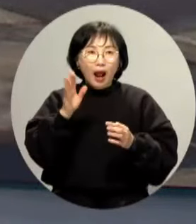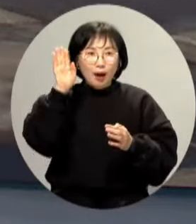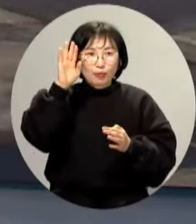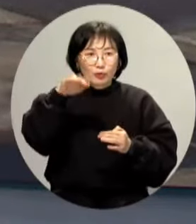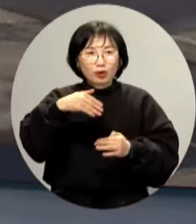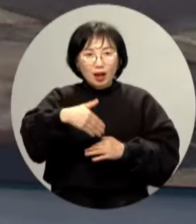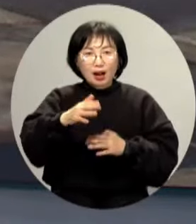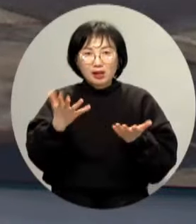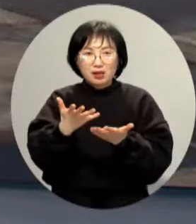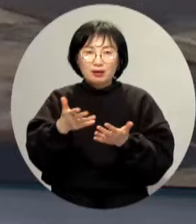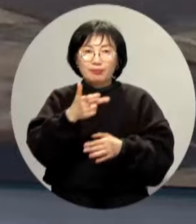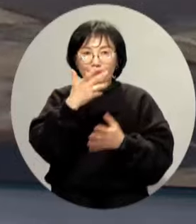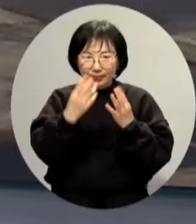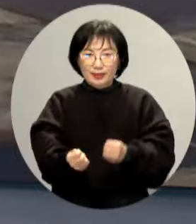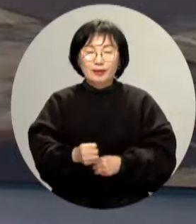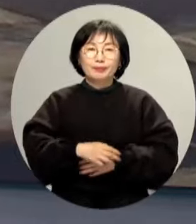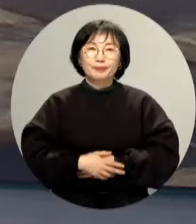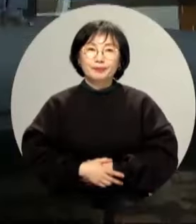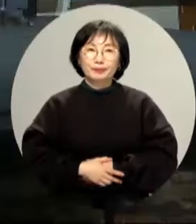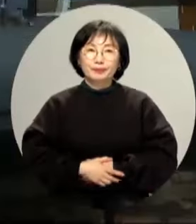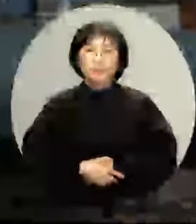기자입니다.